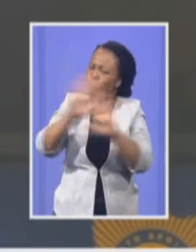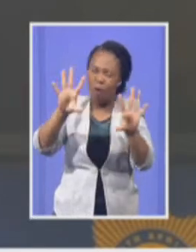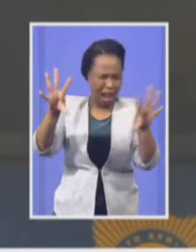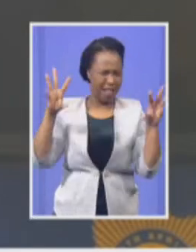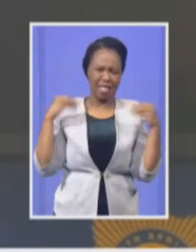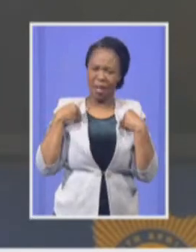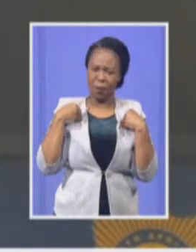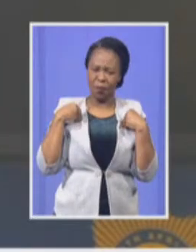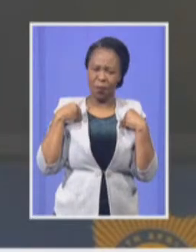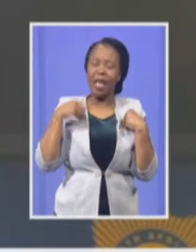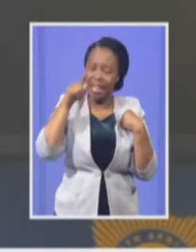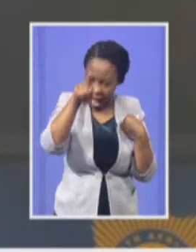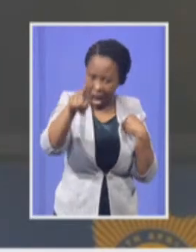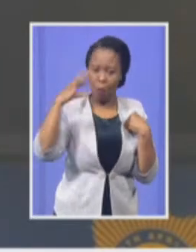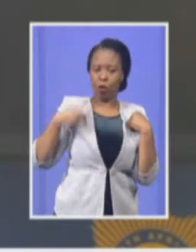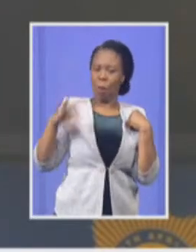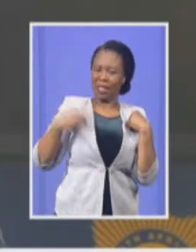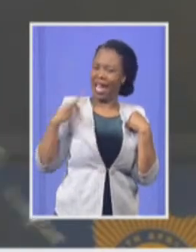kuche ndawo ntombazane